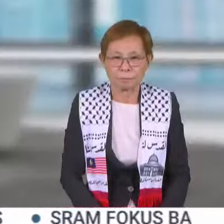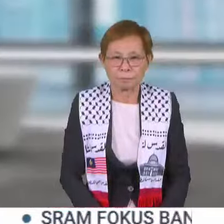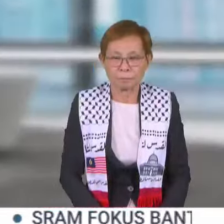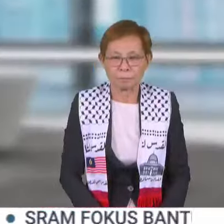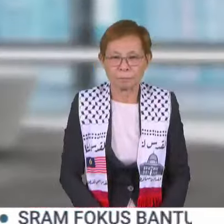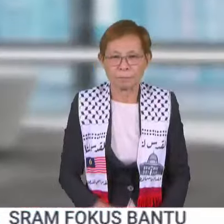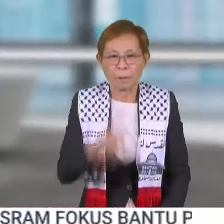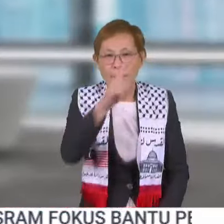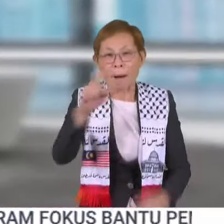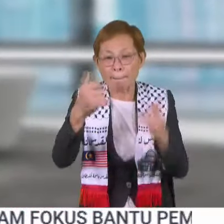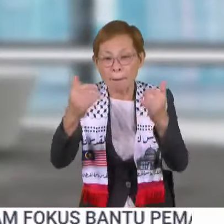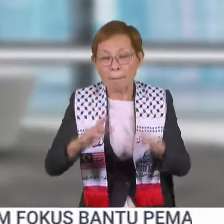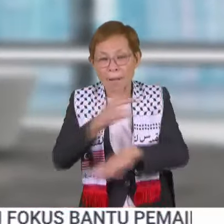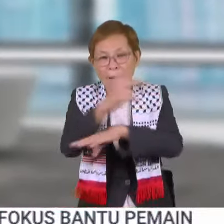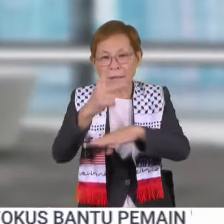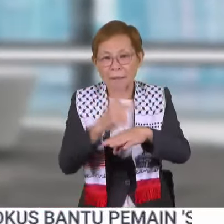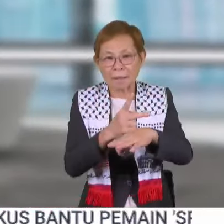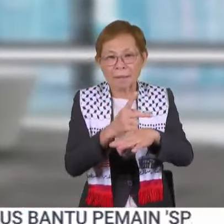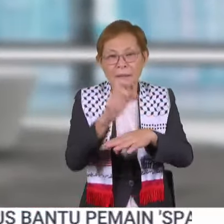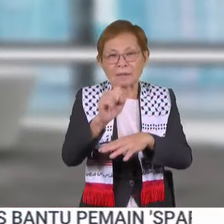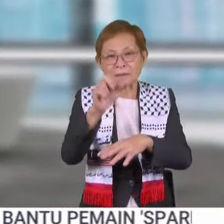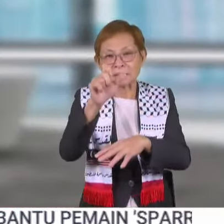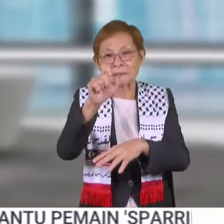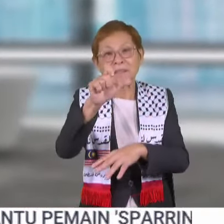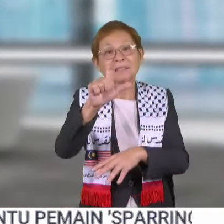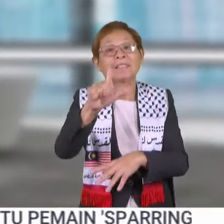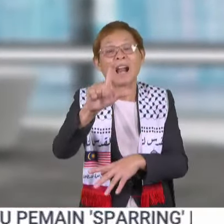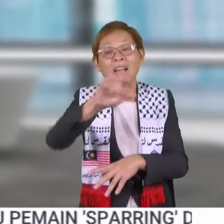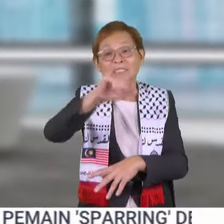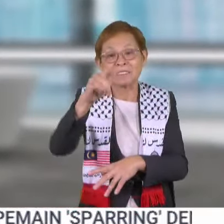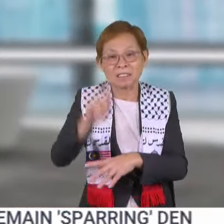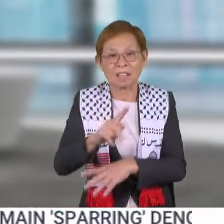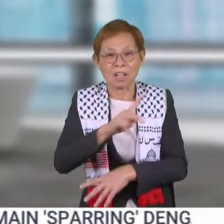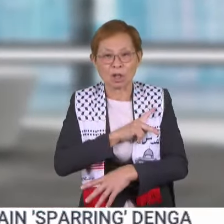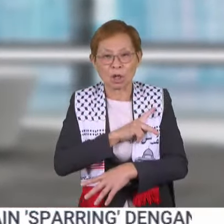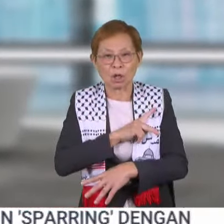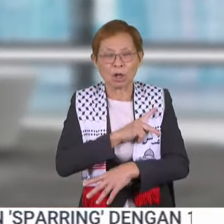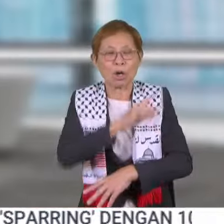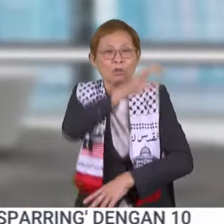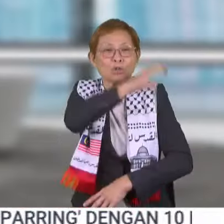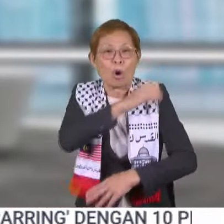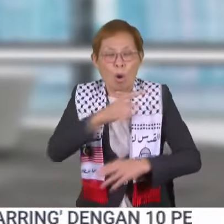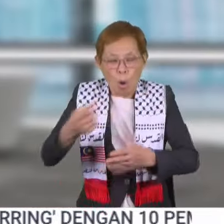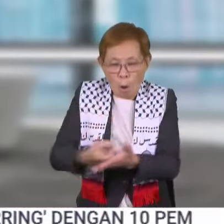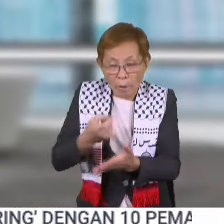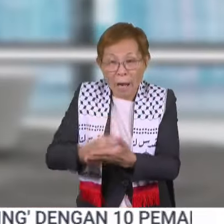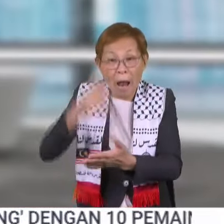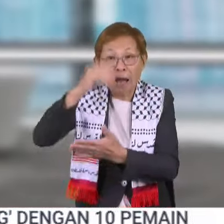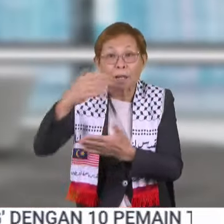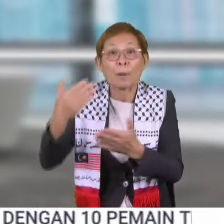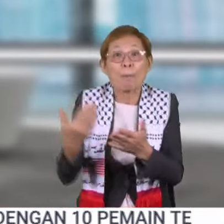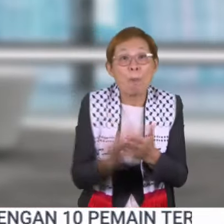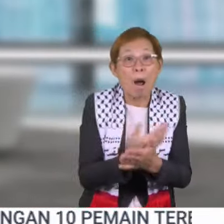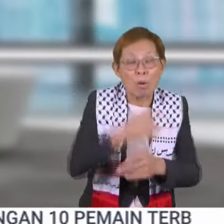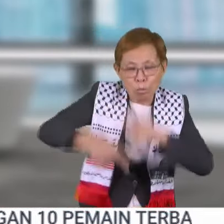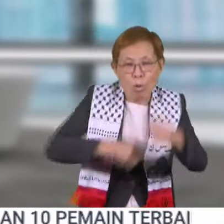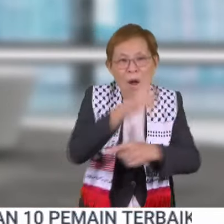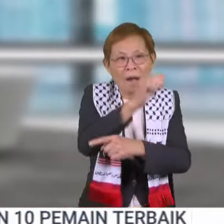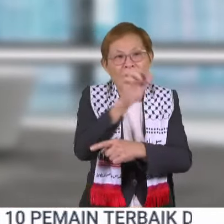l pemain kebangsaan sarjit sing dinamakan sebagai ketua jurelaki hoki lelaki negara yang baharu bagi menggantikan